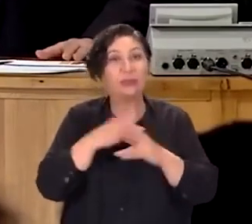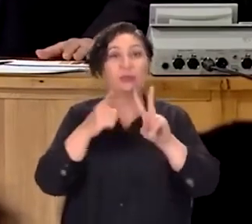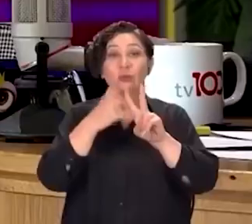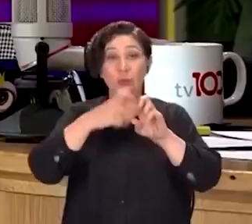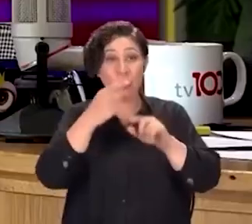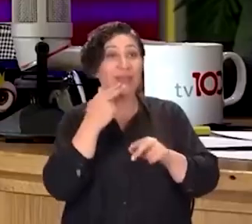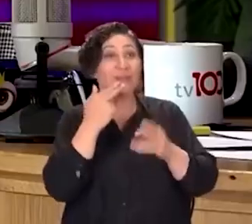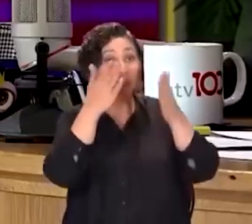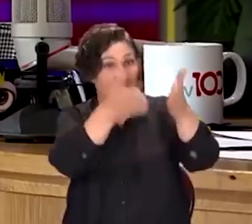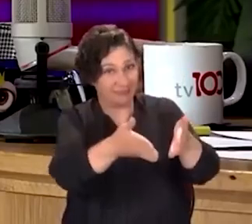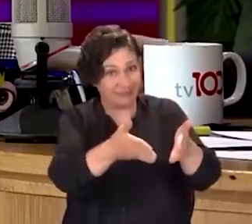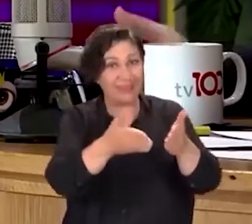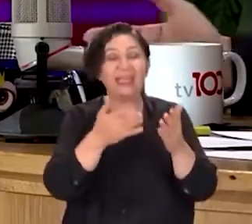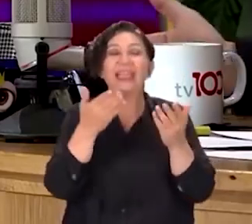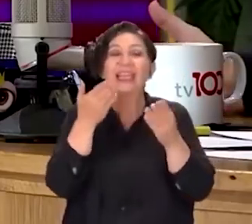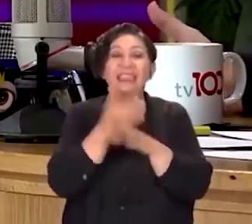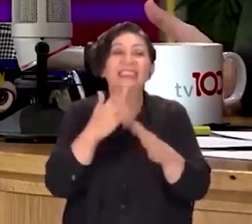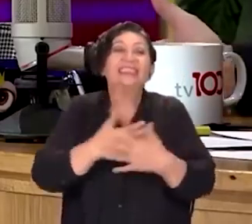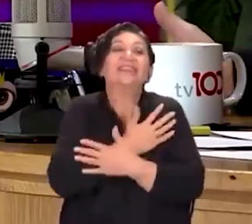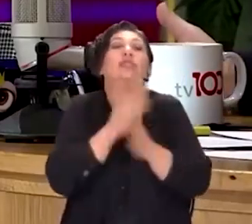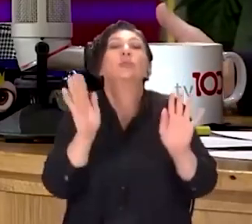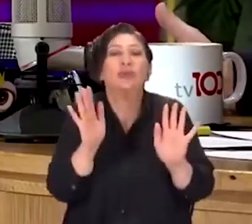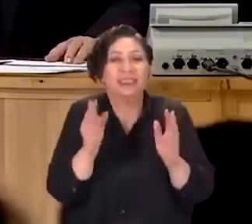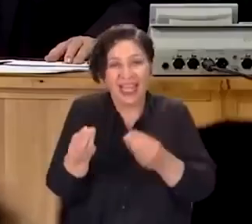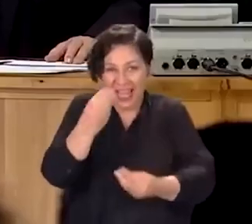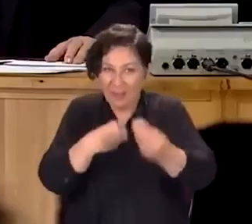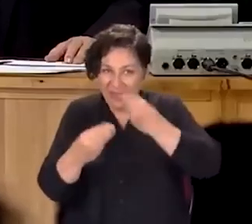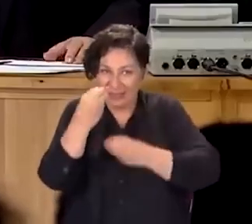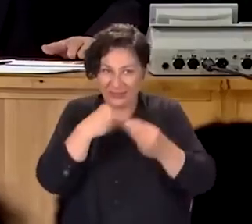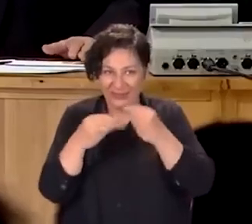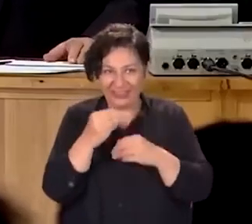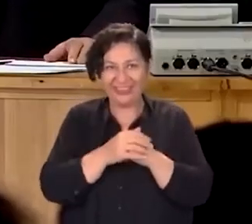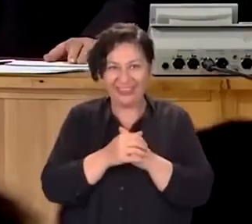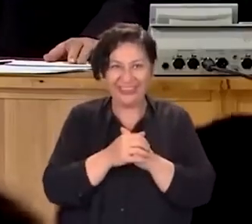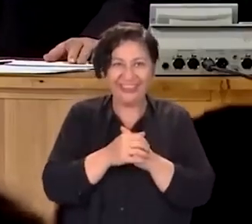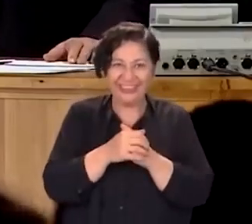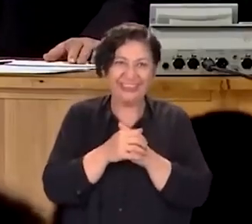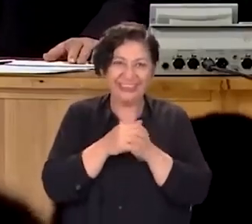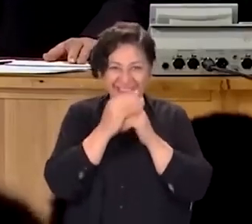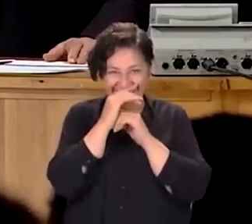Yerlitaş'a gittiğim zaman tabii sevişmiyoruz, yemek yiyoruz.